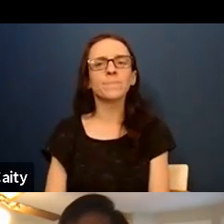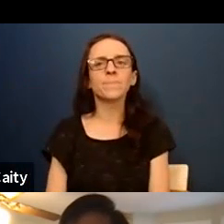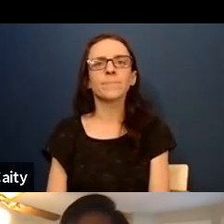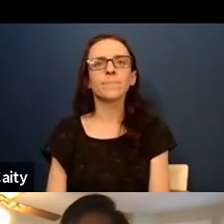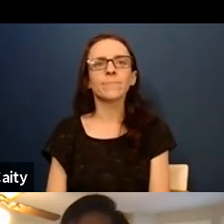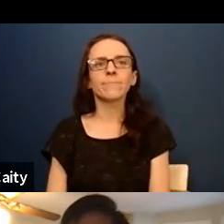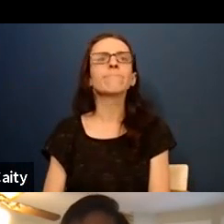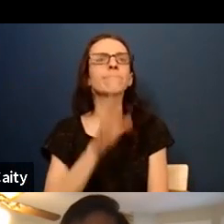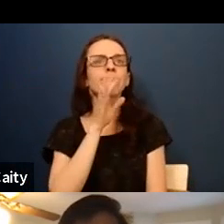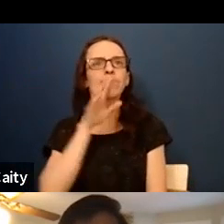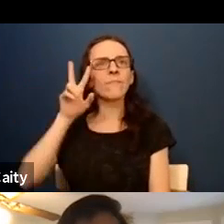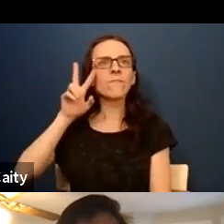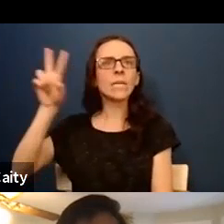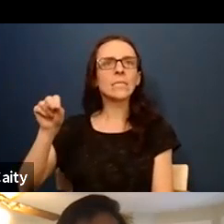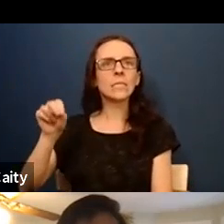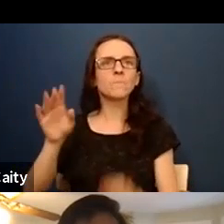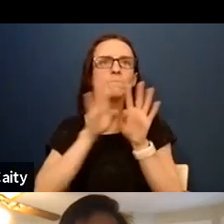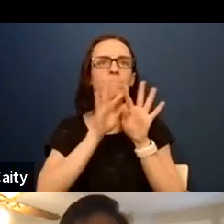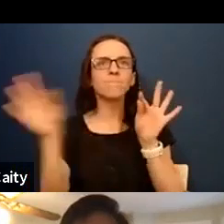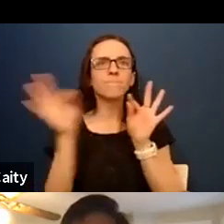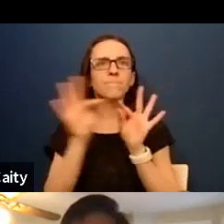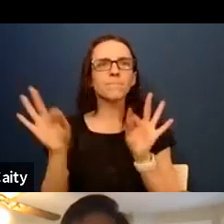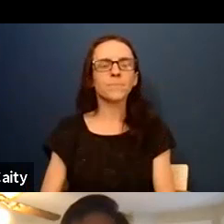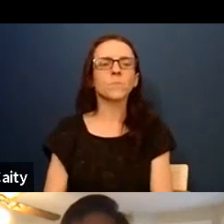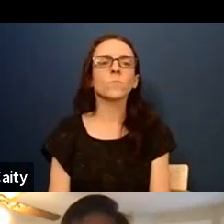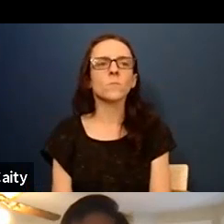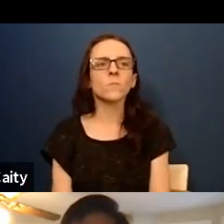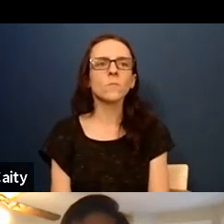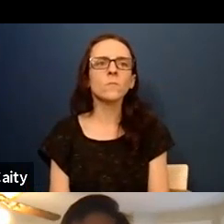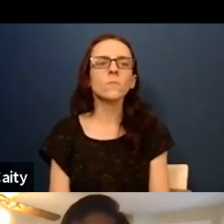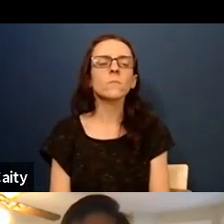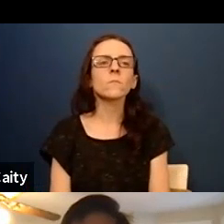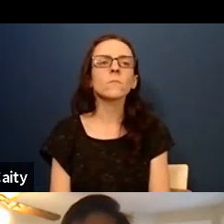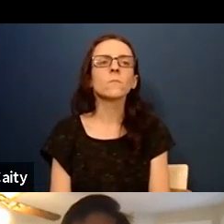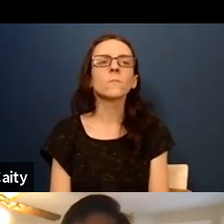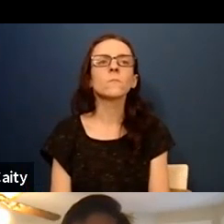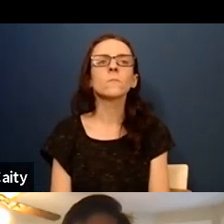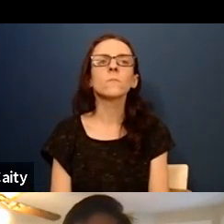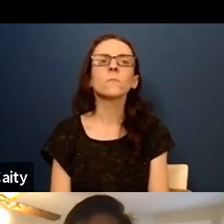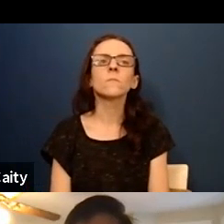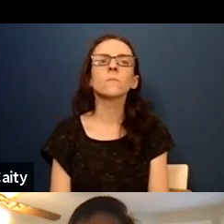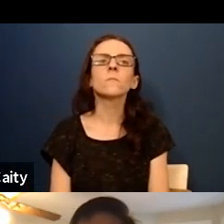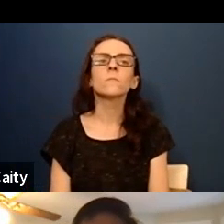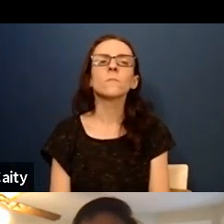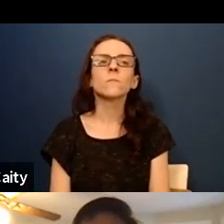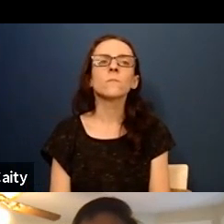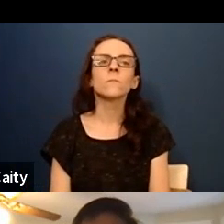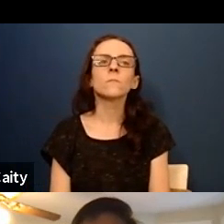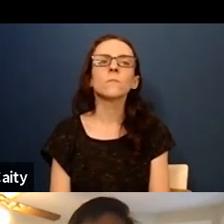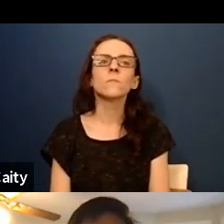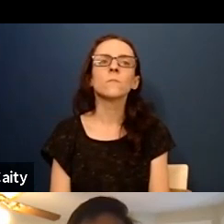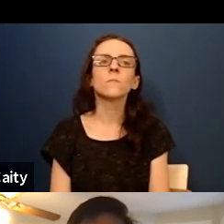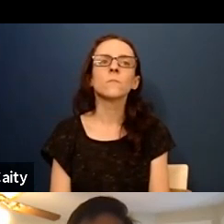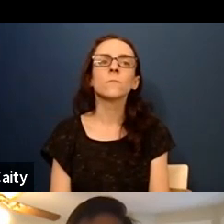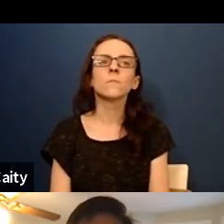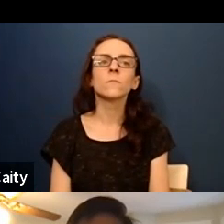Xin chào quý vị, tôi tên là Duyên Triệu, là thông dịch viên hôm nay. Anh chị có cần tiếng Việt xin chọn quả cầu và chọn ngôn ngữ tiếng Việt thì tôi sẽ cung cấp thông dịch